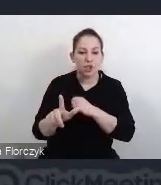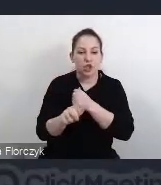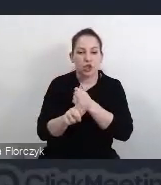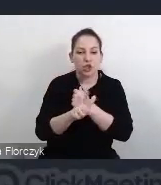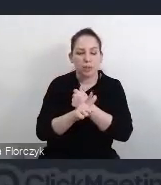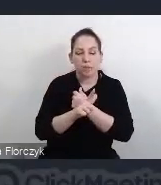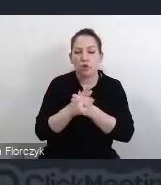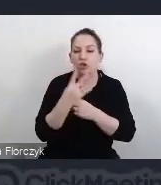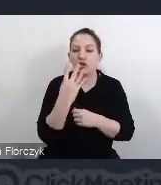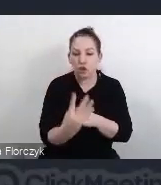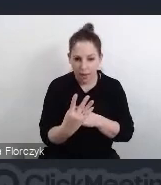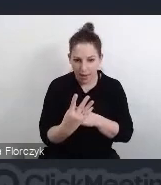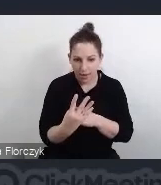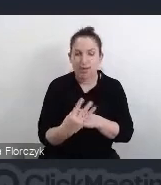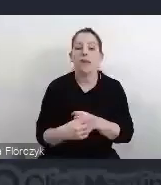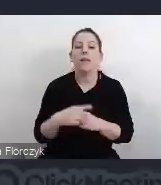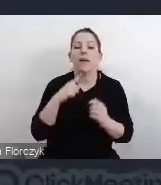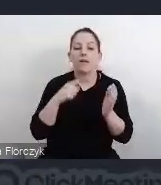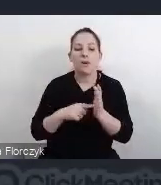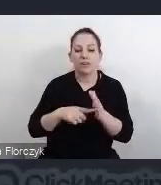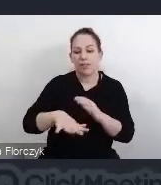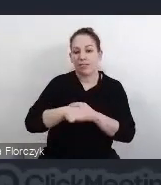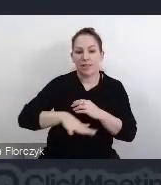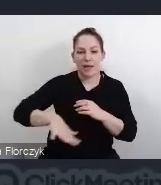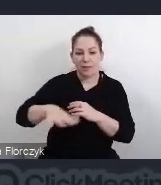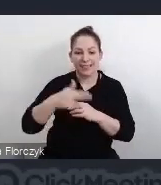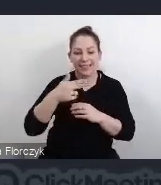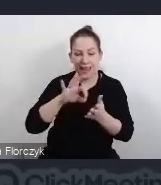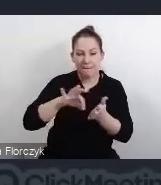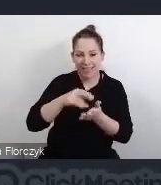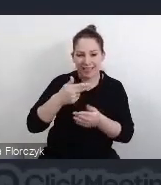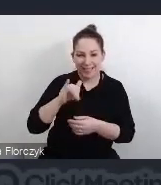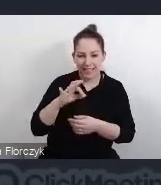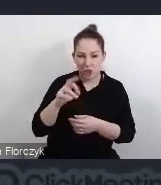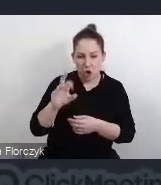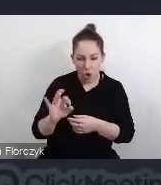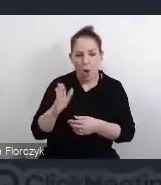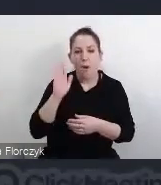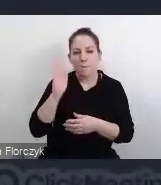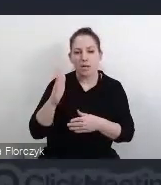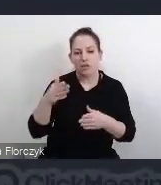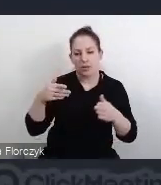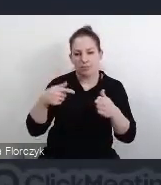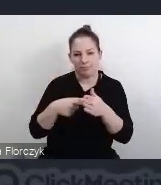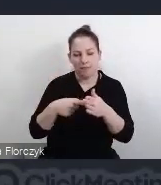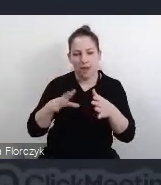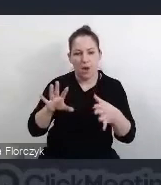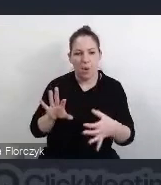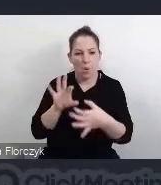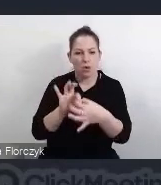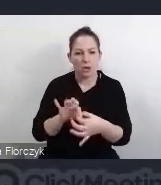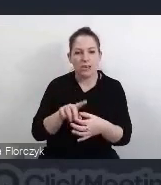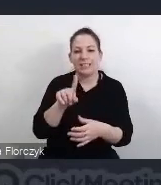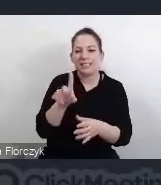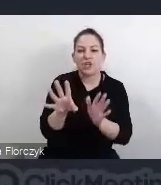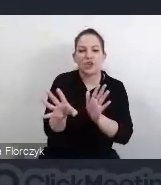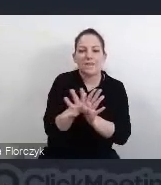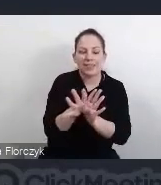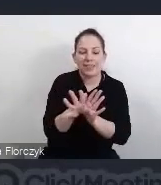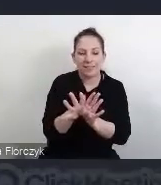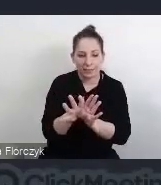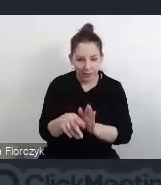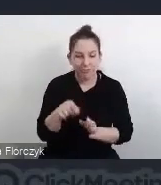74, która właśnie na terenie gminy Nisko będzie kończyć swój bieg, właśnie łącząc się z 19. To są